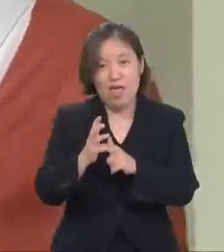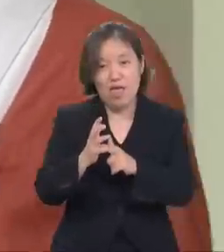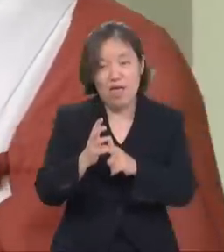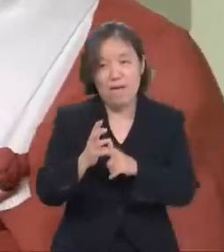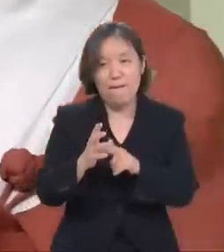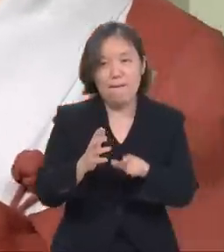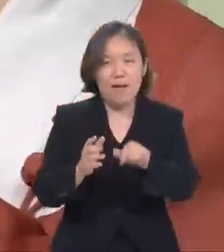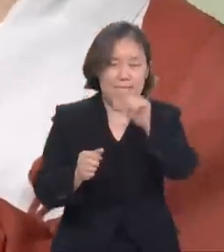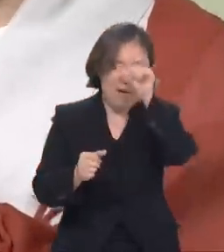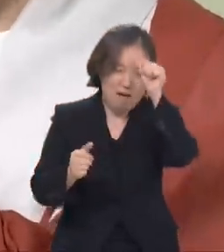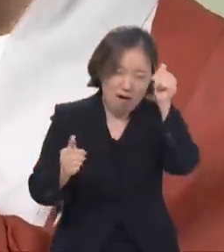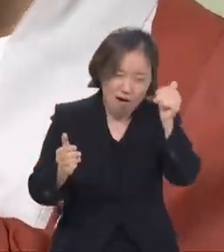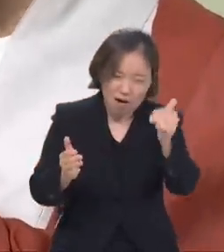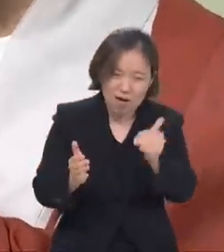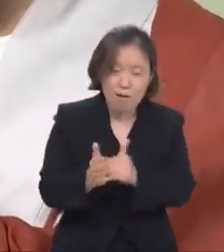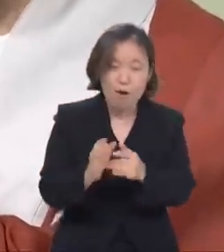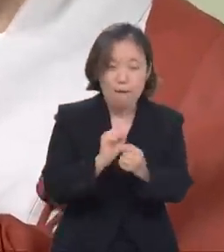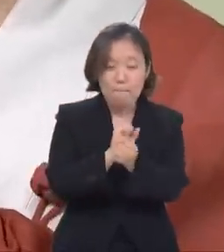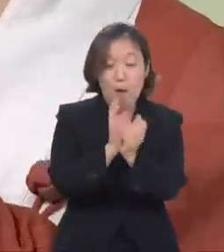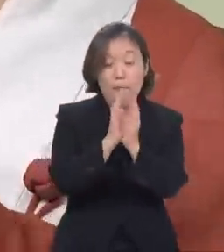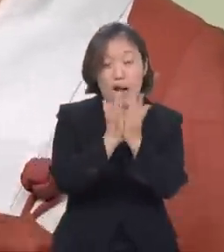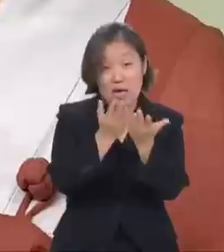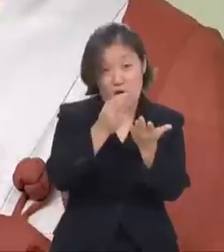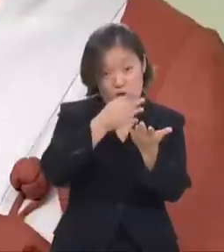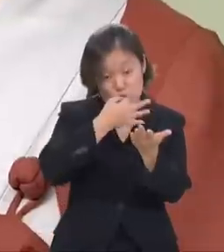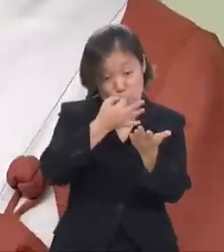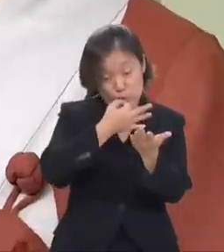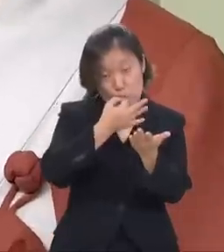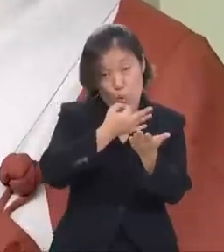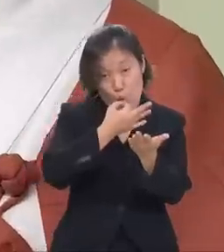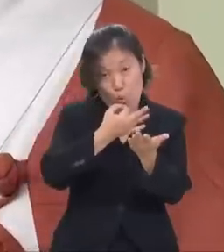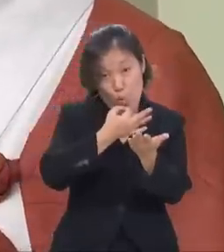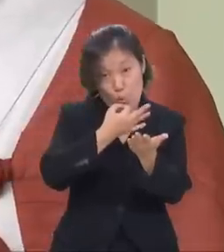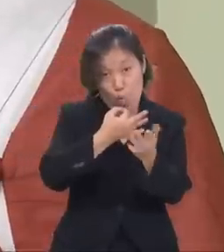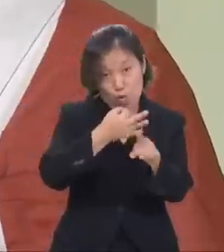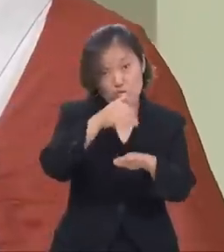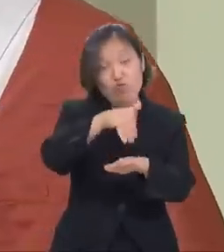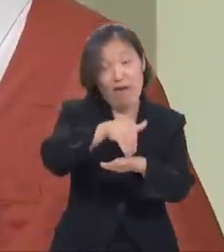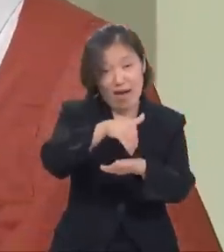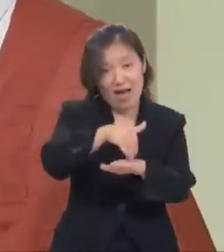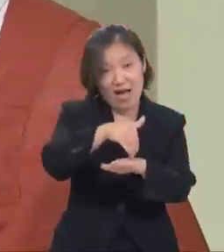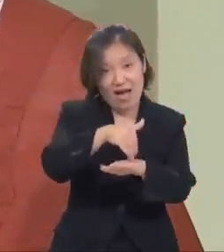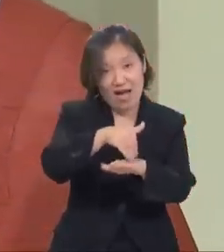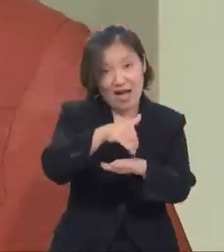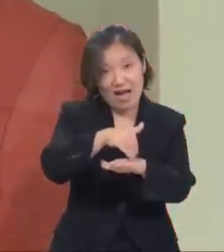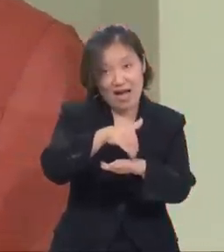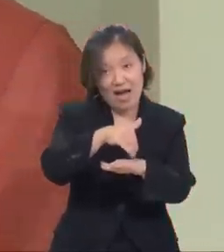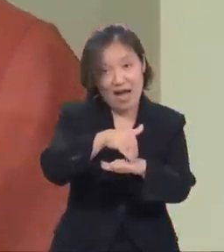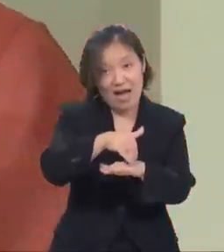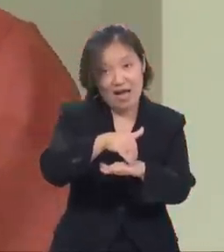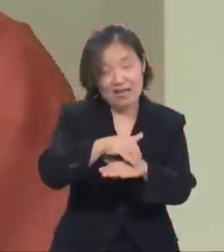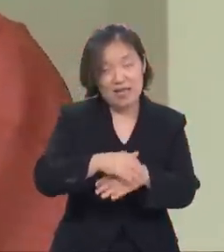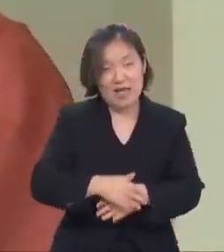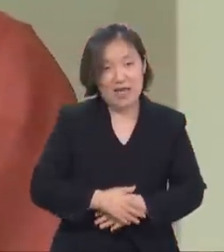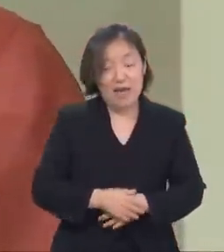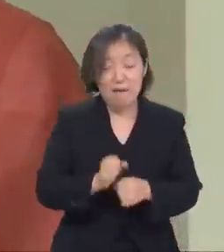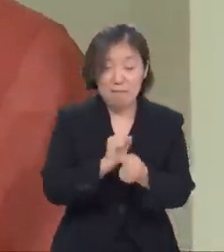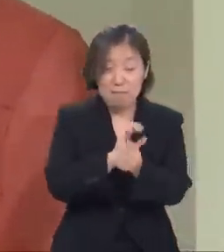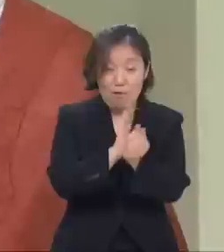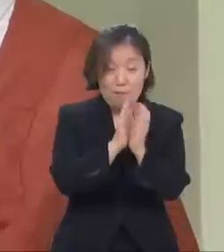평생 법화경을 독송하시던 법화경을 독송하는 걸 수행으로 삼아서